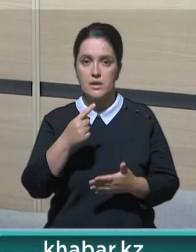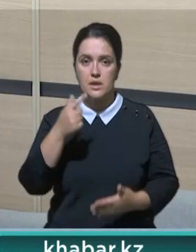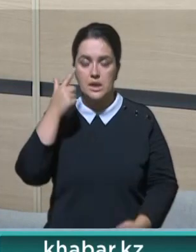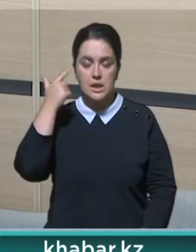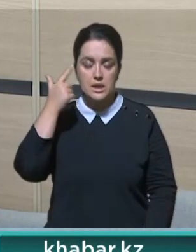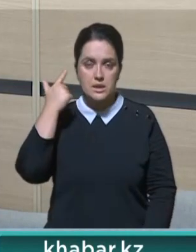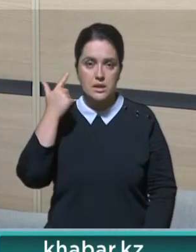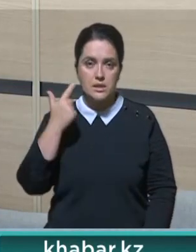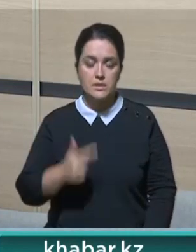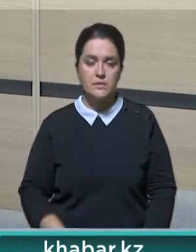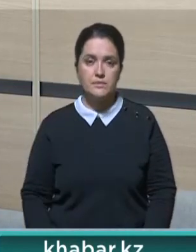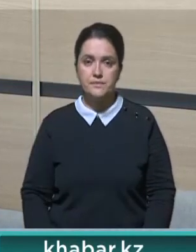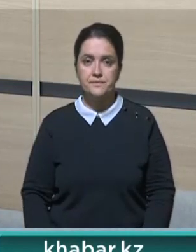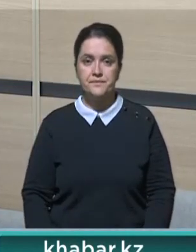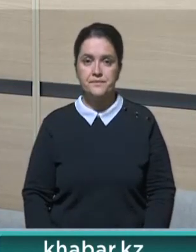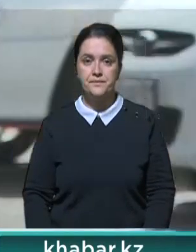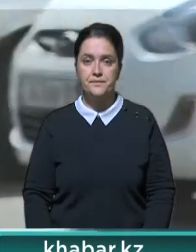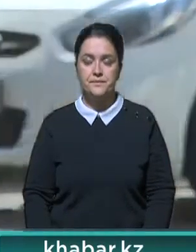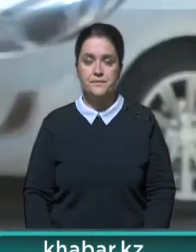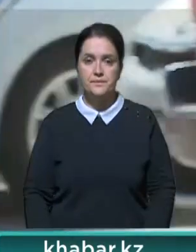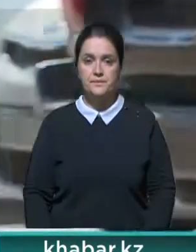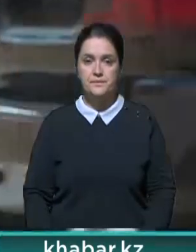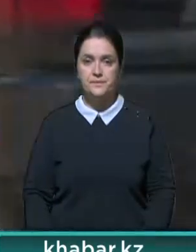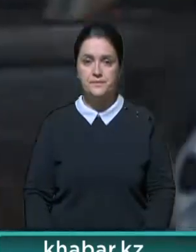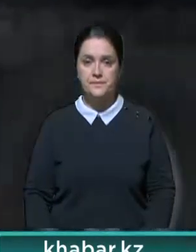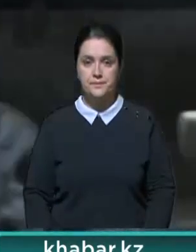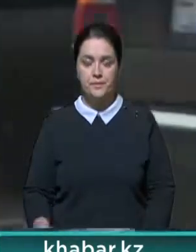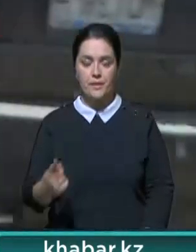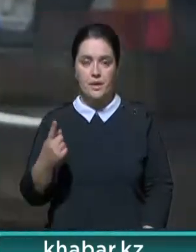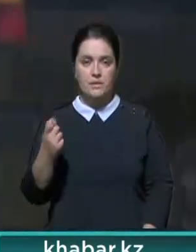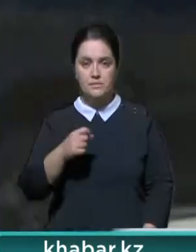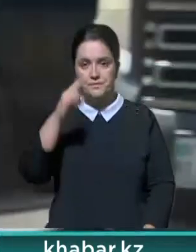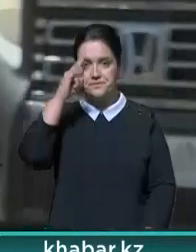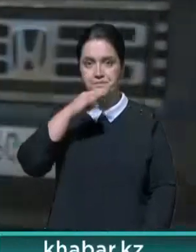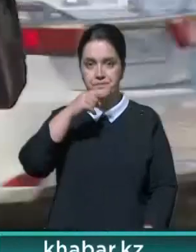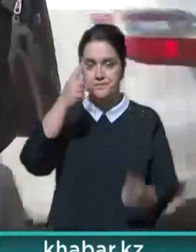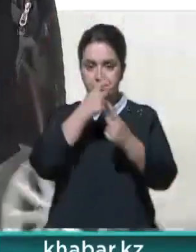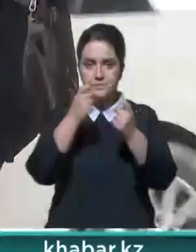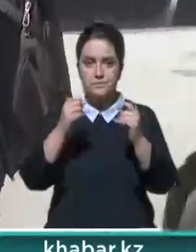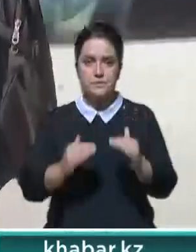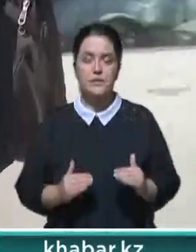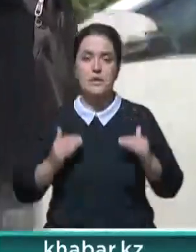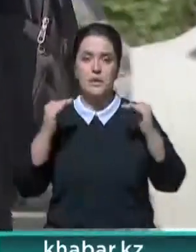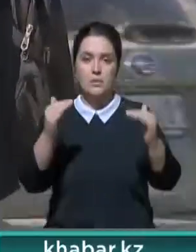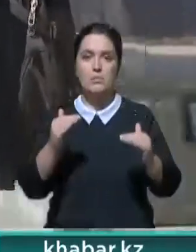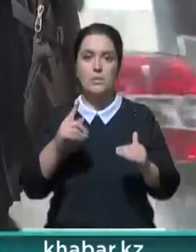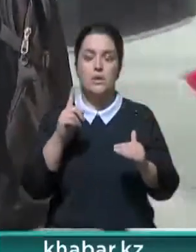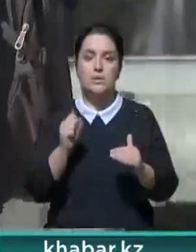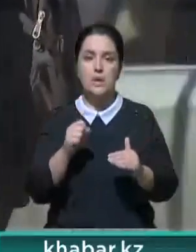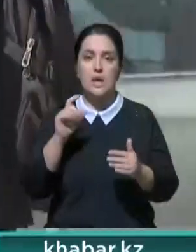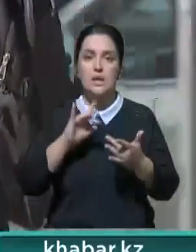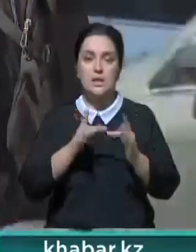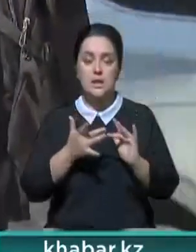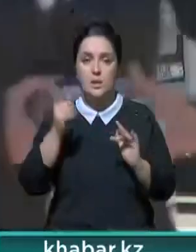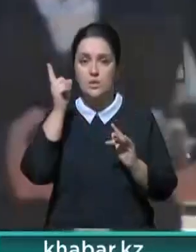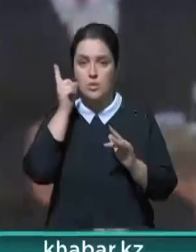Кыргызстан, вот, и островные страны там есть. Между тем, на неделе казахстанцев предупредили о повышении цен на услуги связи и